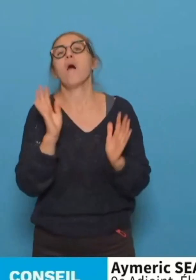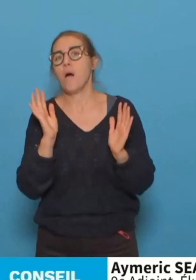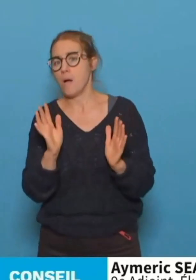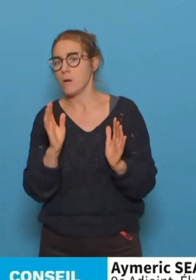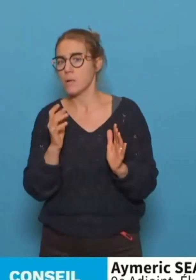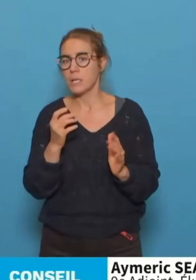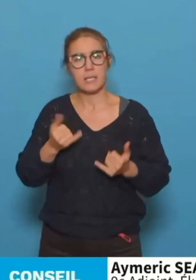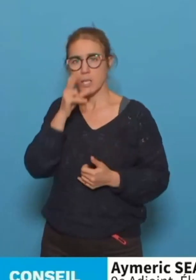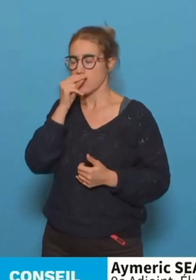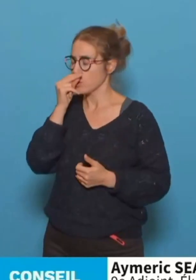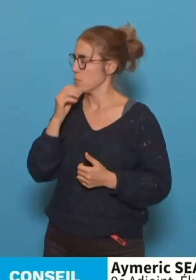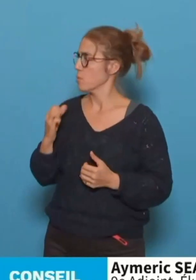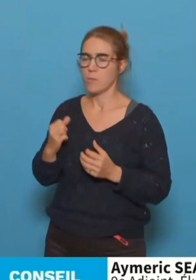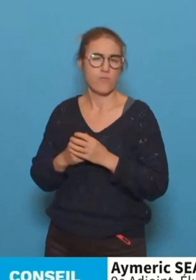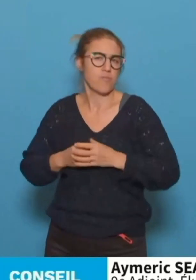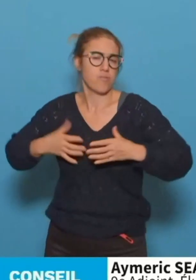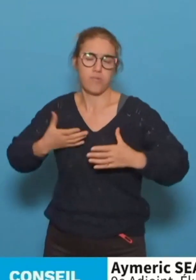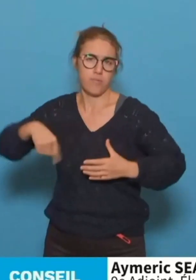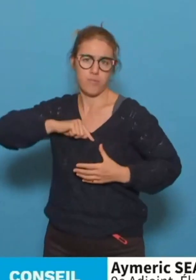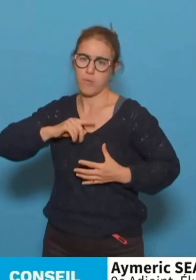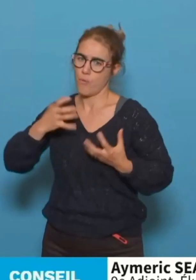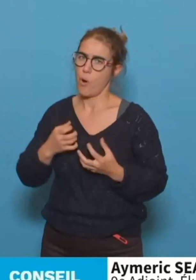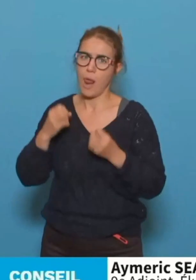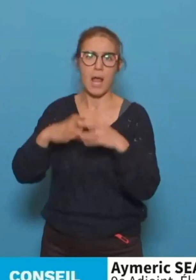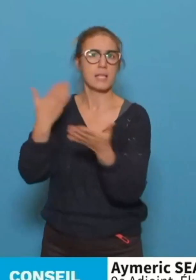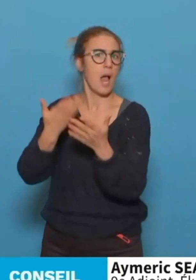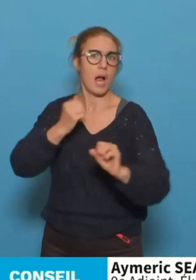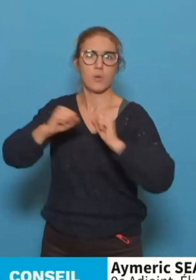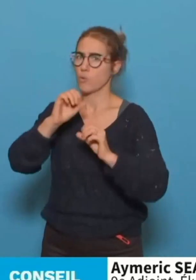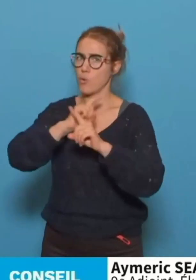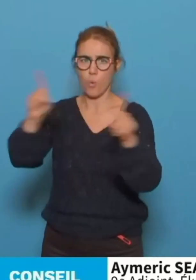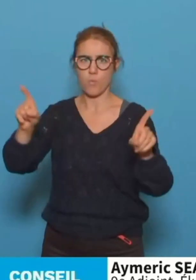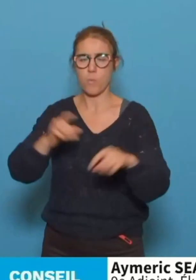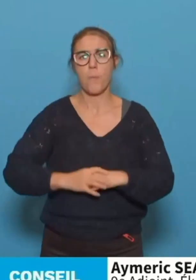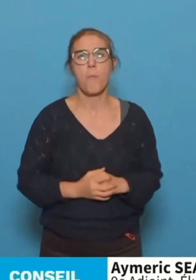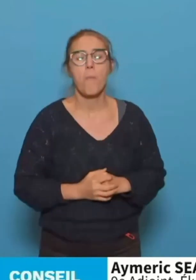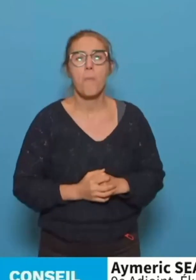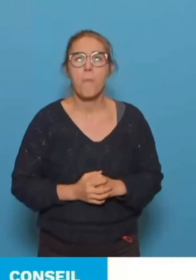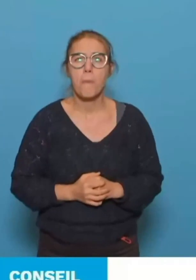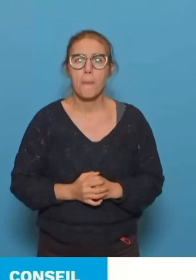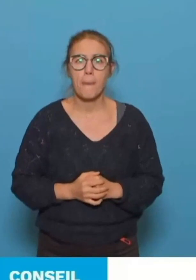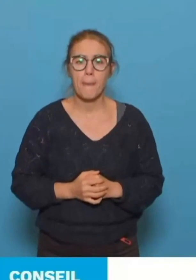croyez-moi, nous sommes nombreux et nombreux à dire que nous ne le permettrons pas. Merci beaucoup.